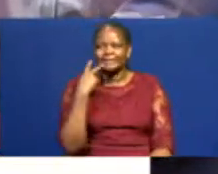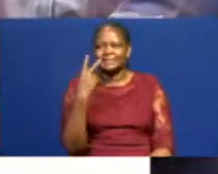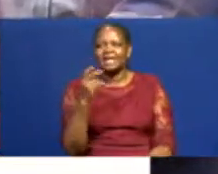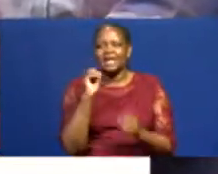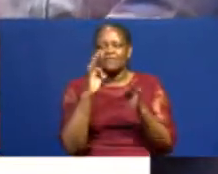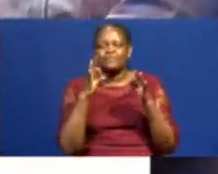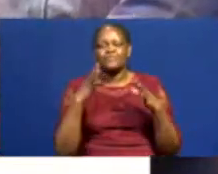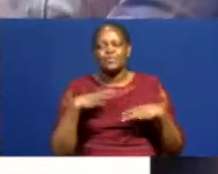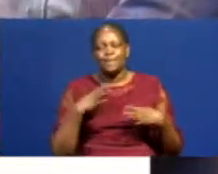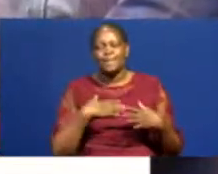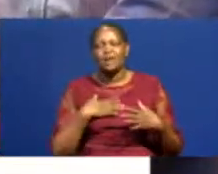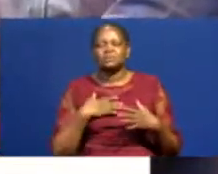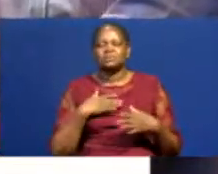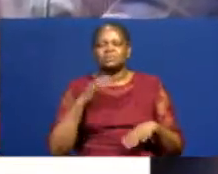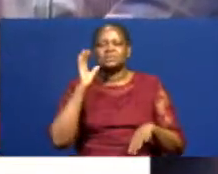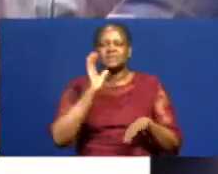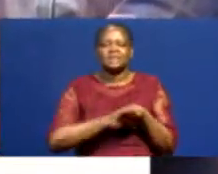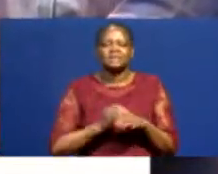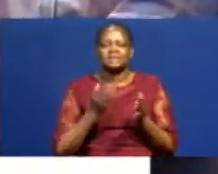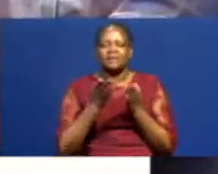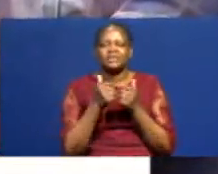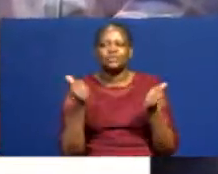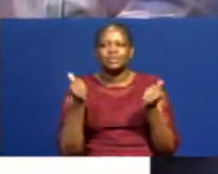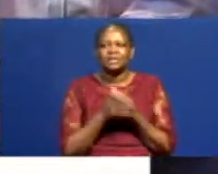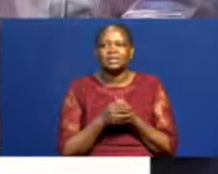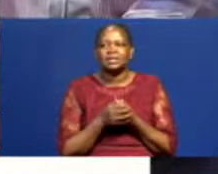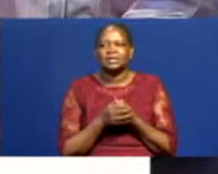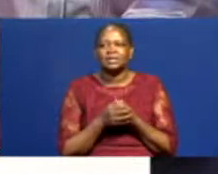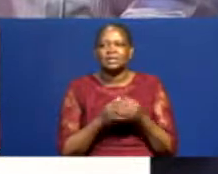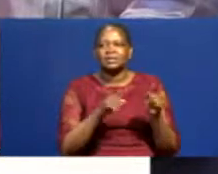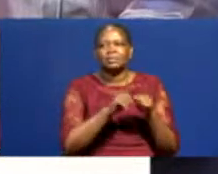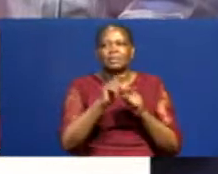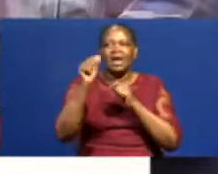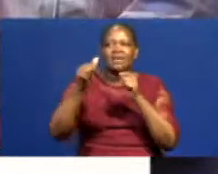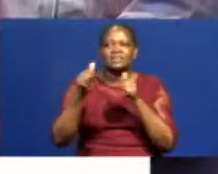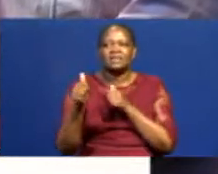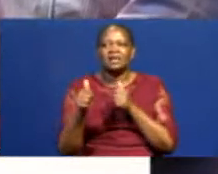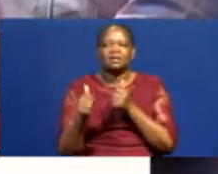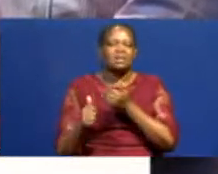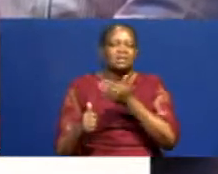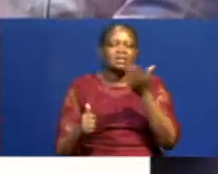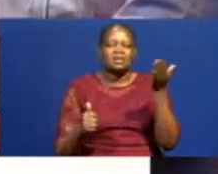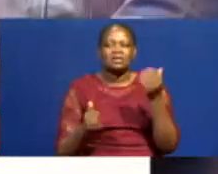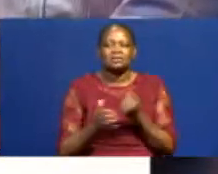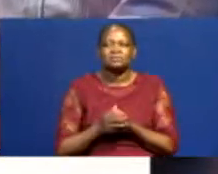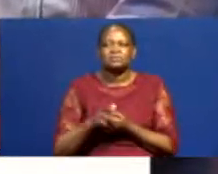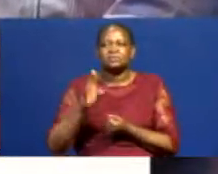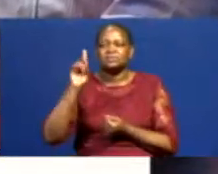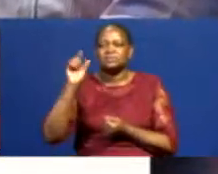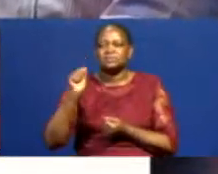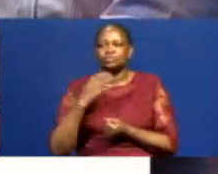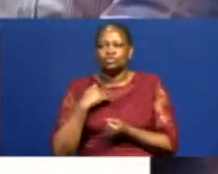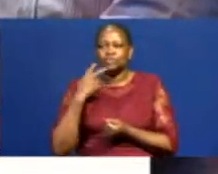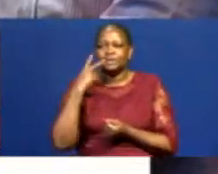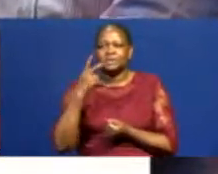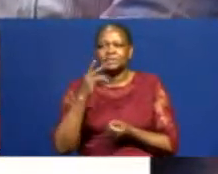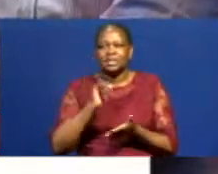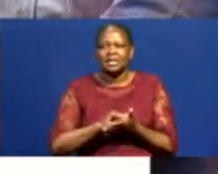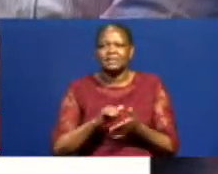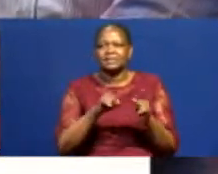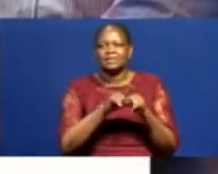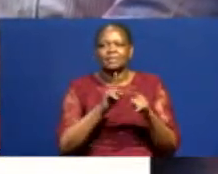kama watu wetu wanapata huduma sawa sawa. Hata wale wengine wapande ile nyingine wa UDA, mimi ningependa kama wao vile